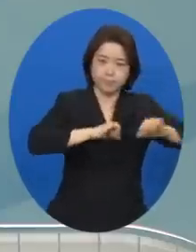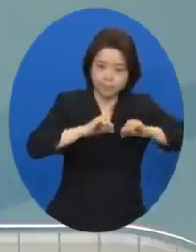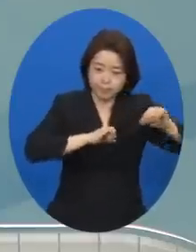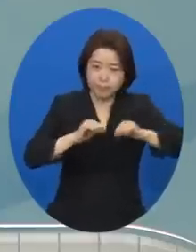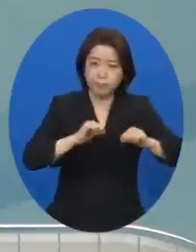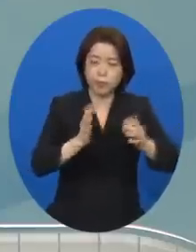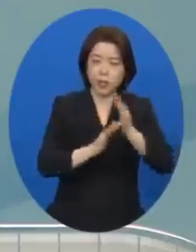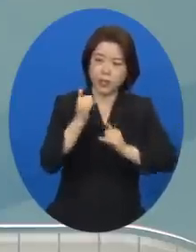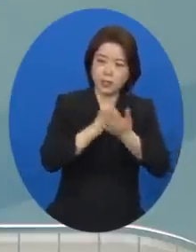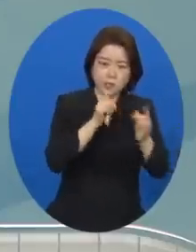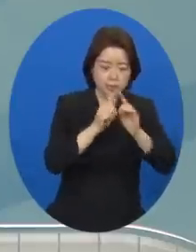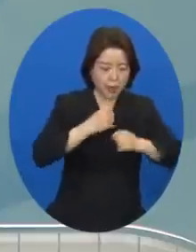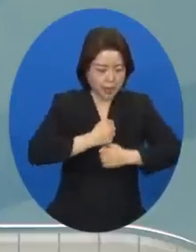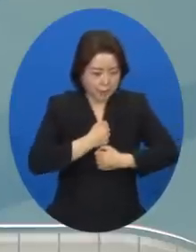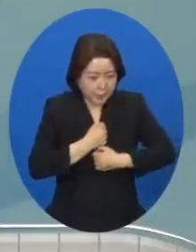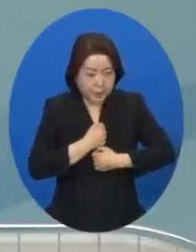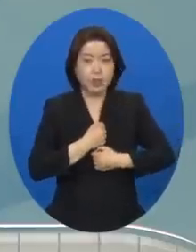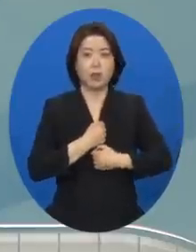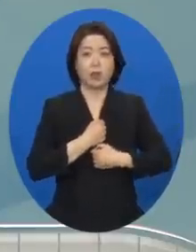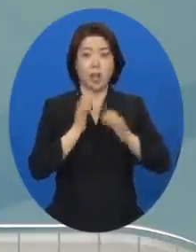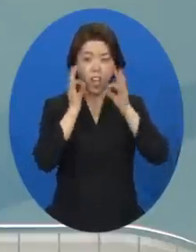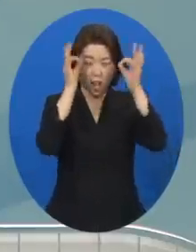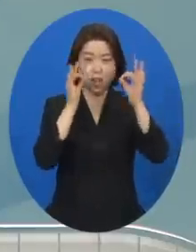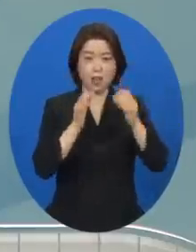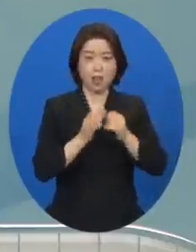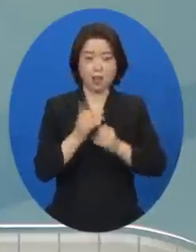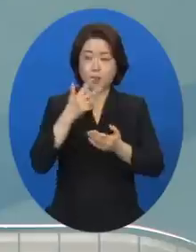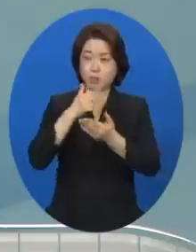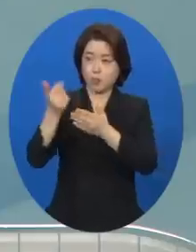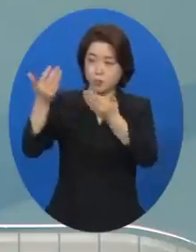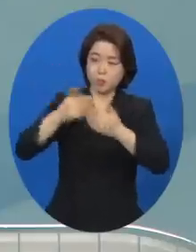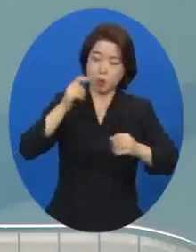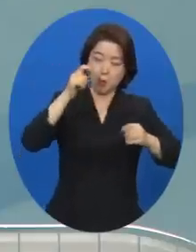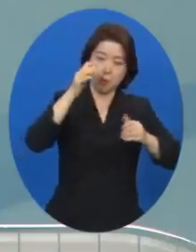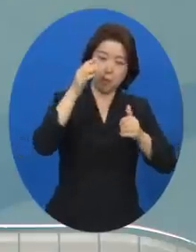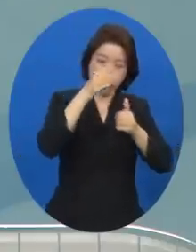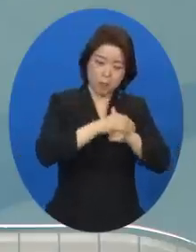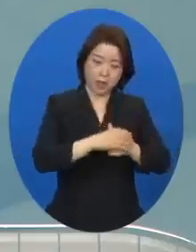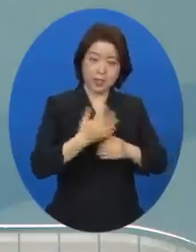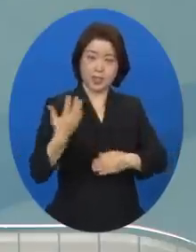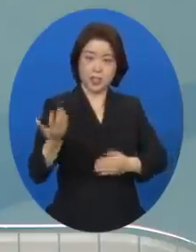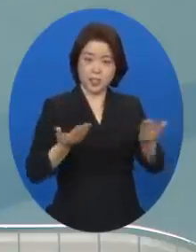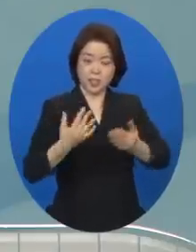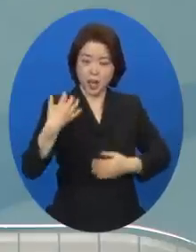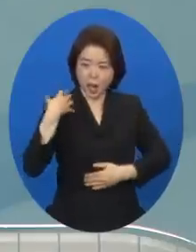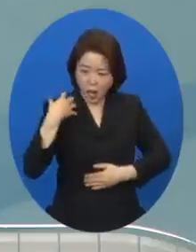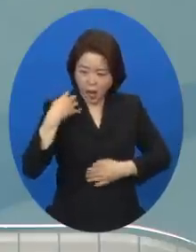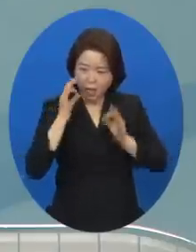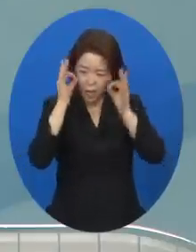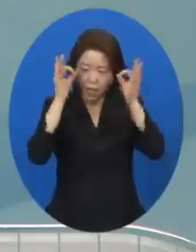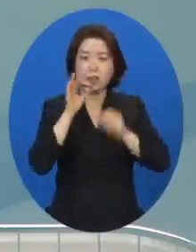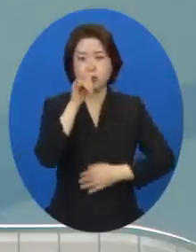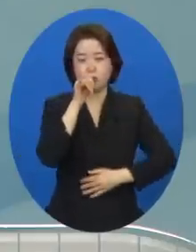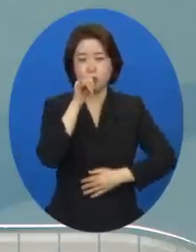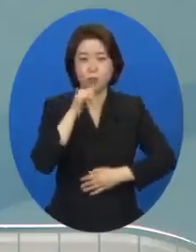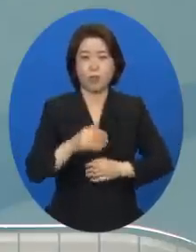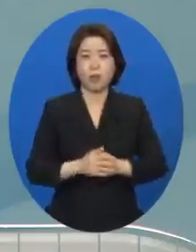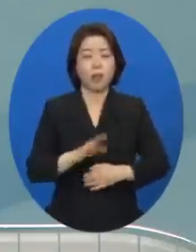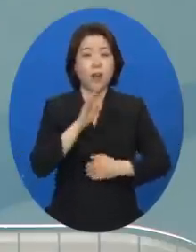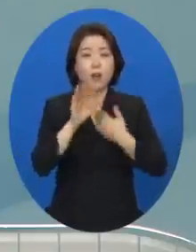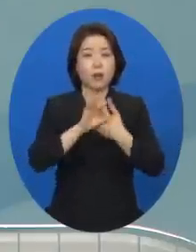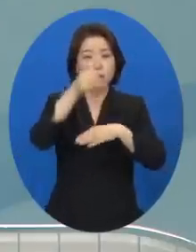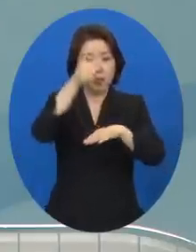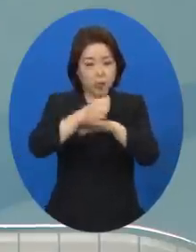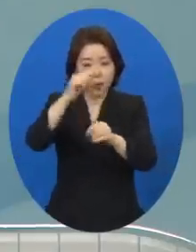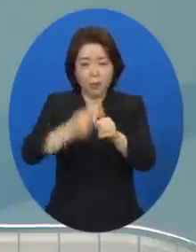예수님의 말씀을 지키려고 하고 주님이 주신 사명을 감당하려고 하겠죠 그러면 어떤 결과가